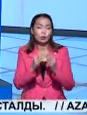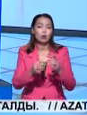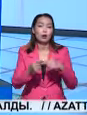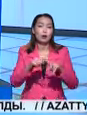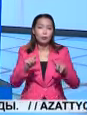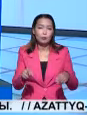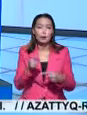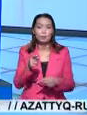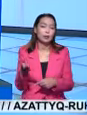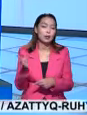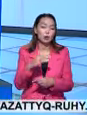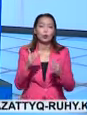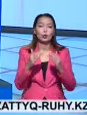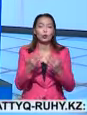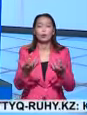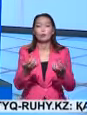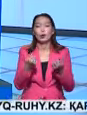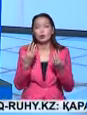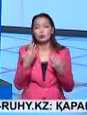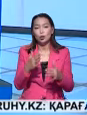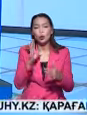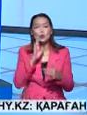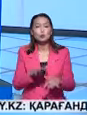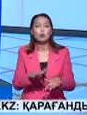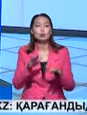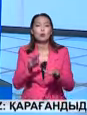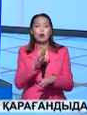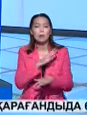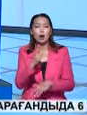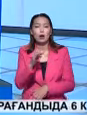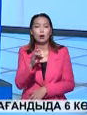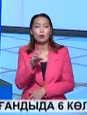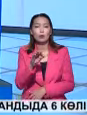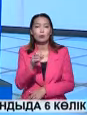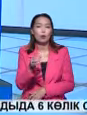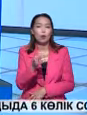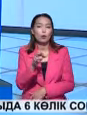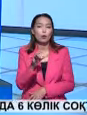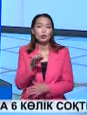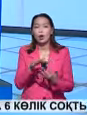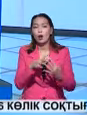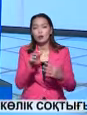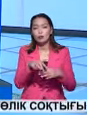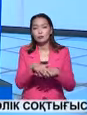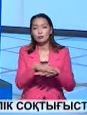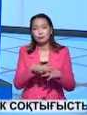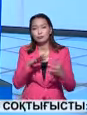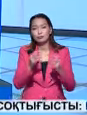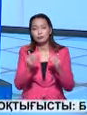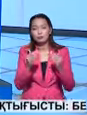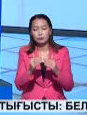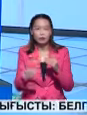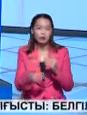келтіріліп, мыңдаған адам қоныс тойын тойлады. Сосында қалған Қаратөбе ауданындағы Қоржын ауылының тұрғындары да қираған қара шаңырағын